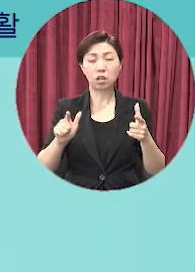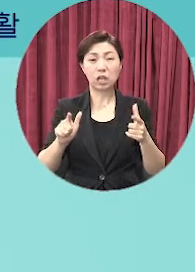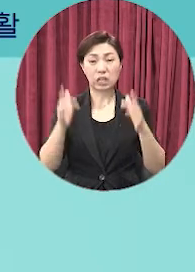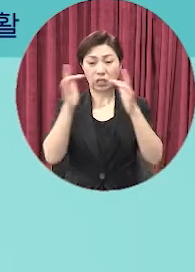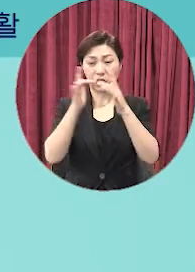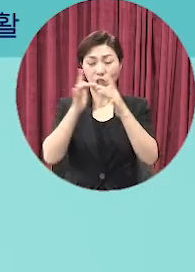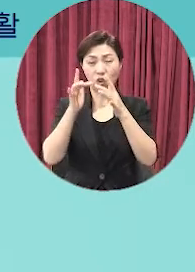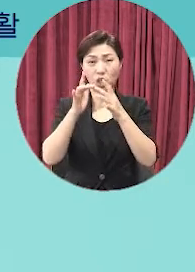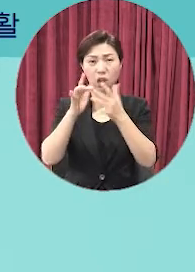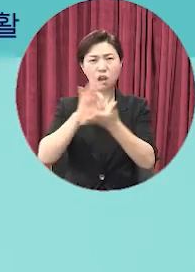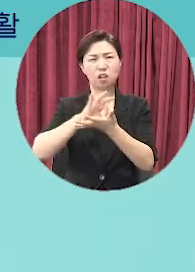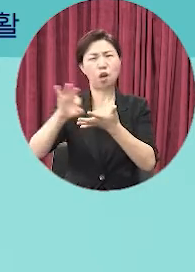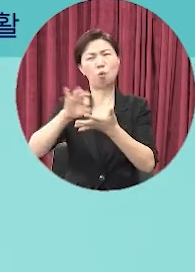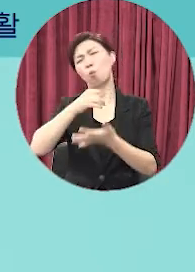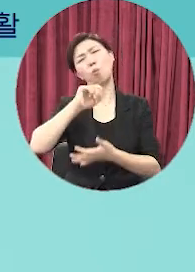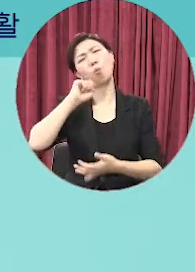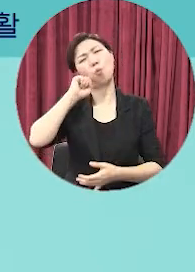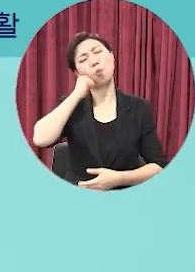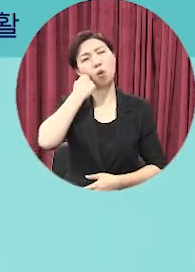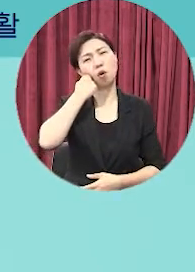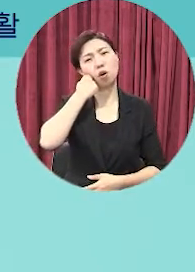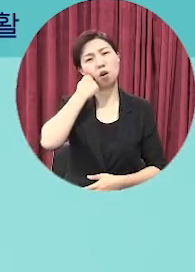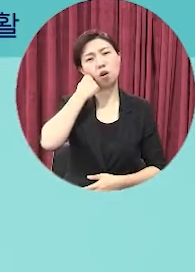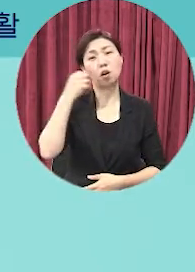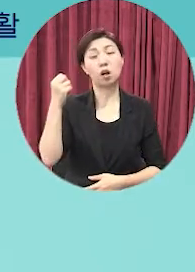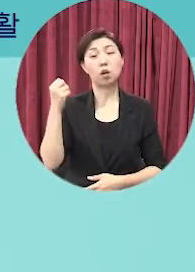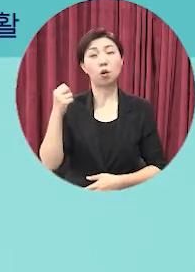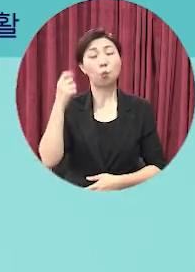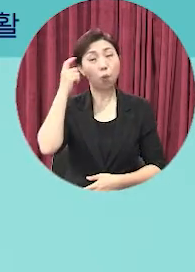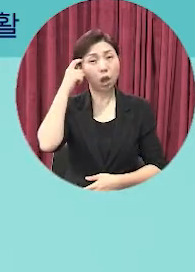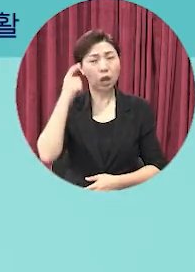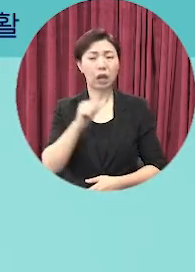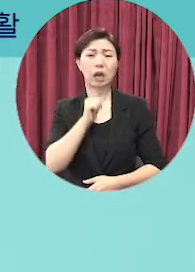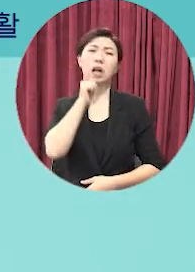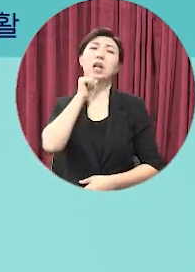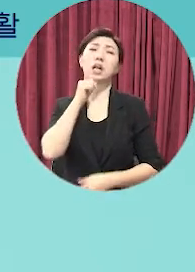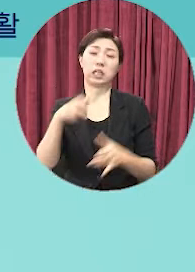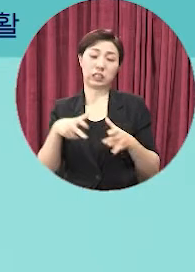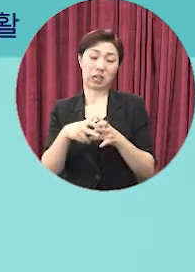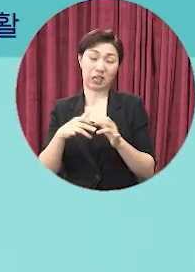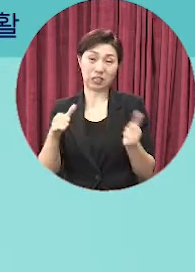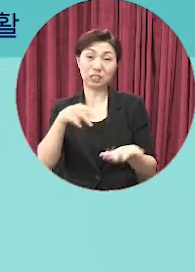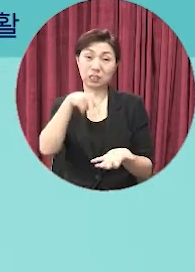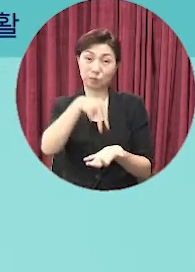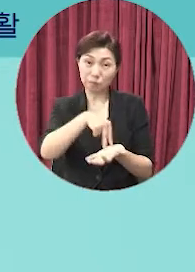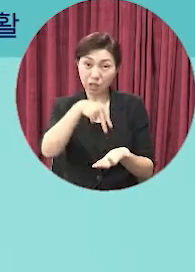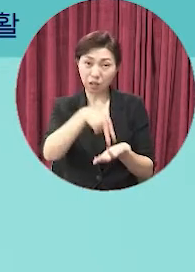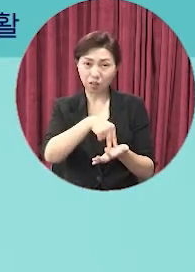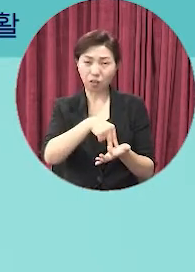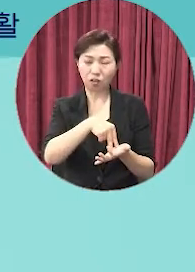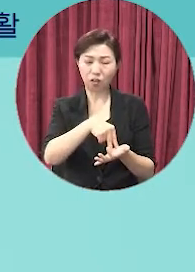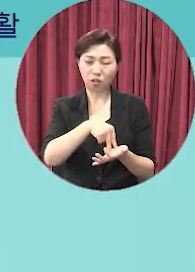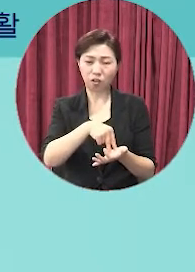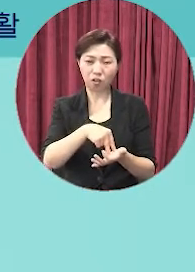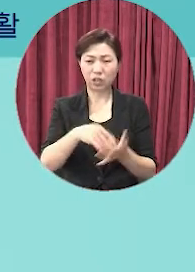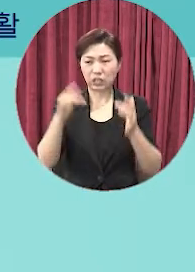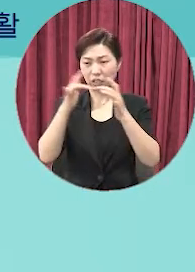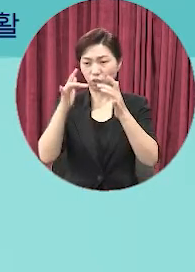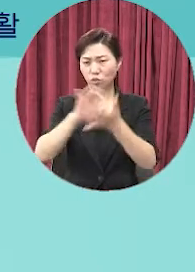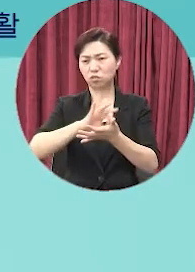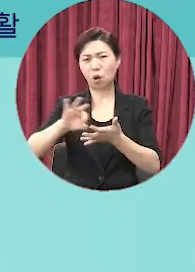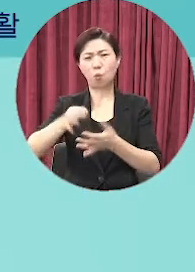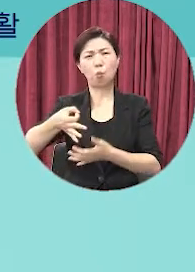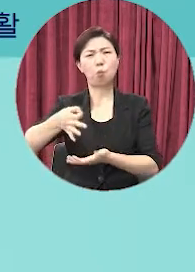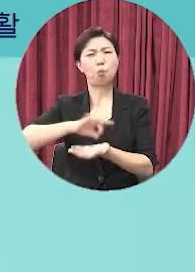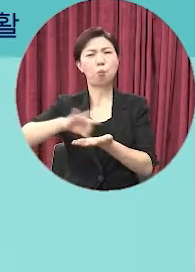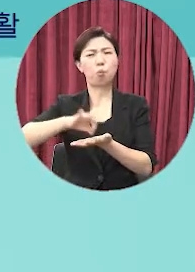그 접근성이 상당히 떨어지는 특히 저소득 장애인들의 경우에 있어서는 이런 문제들을 얘기를 했습니다.